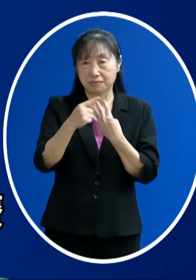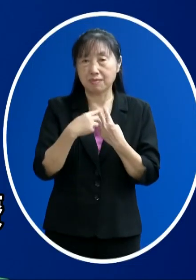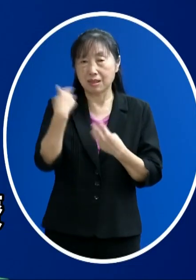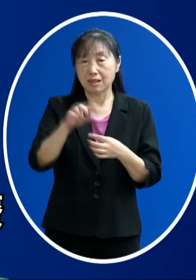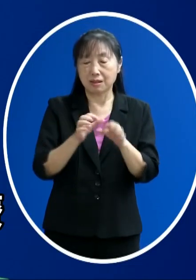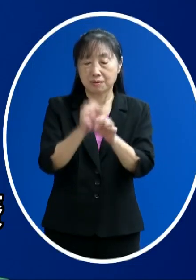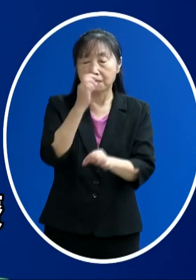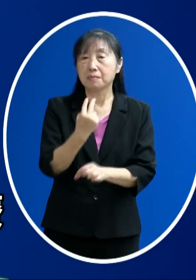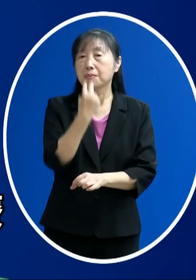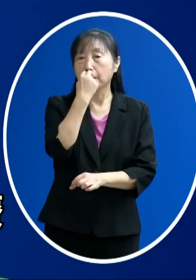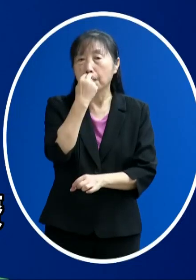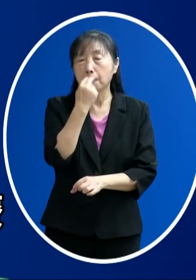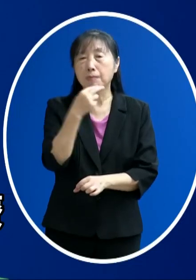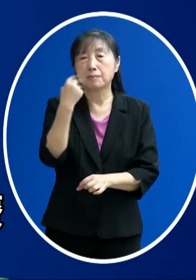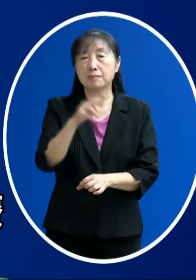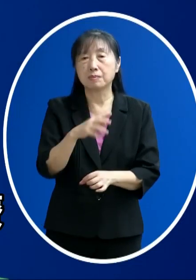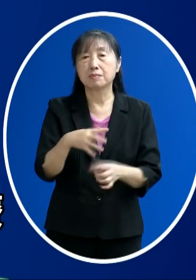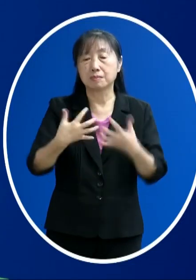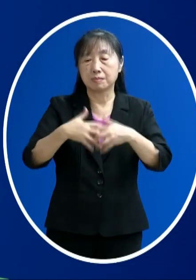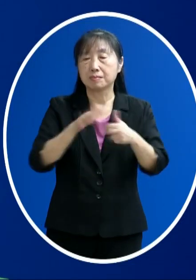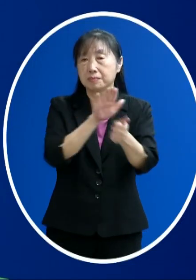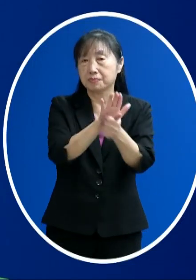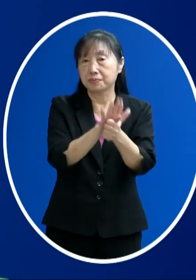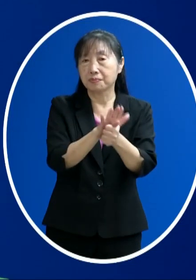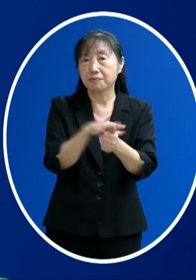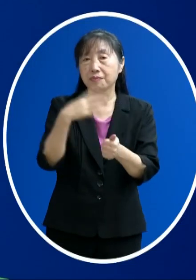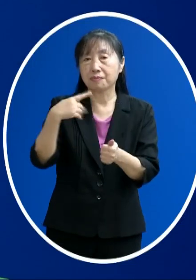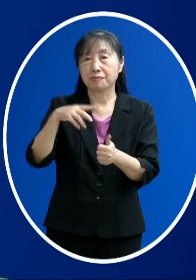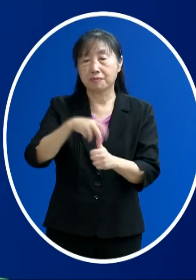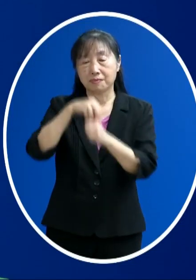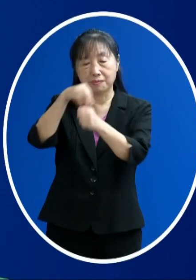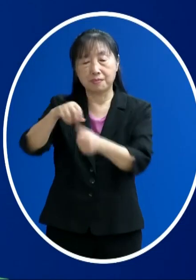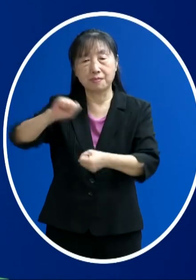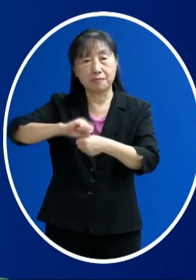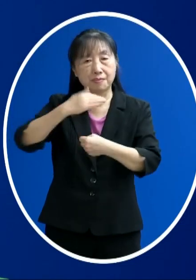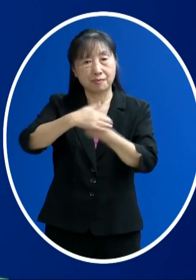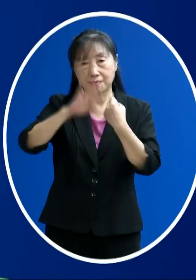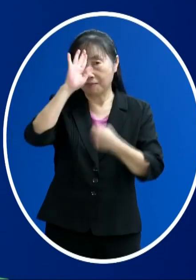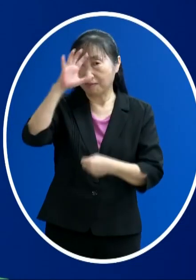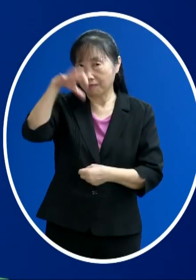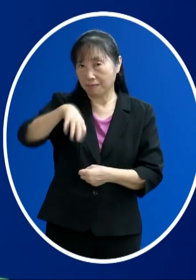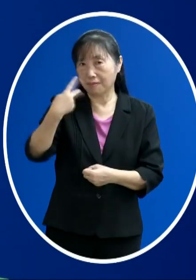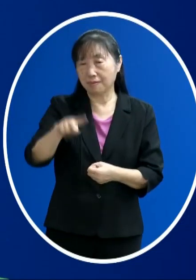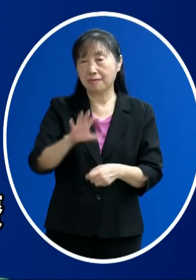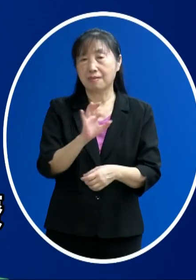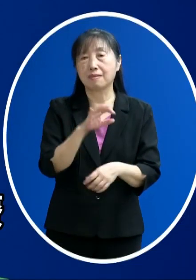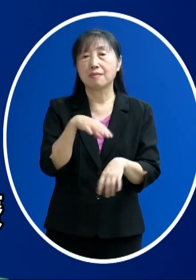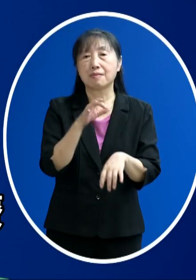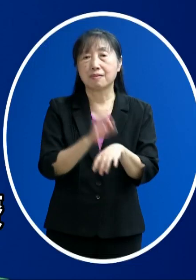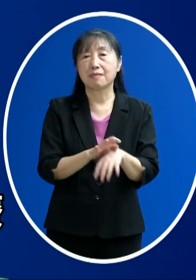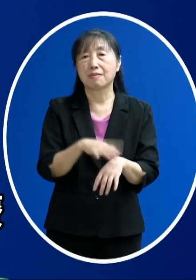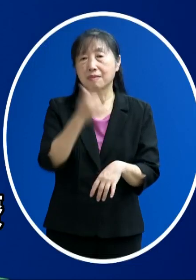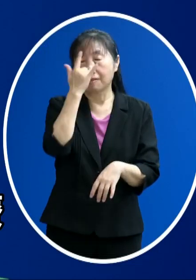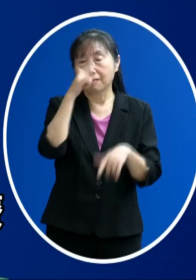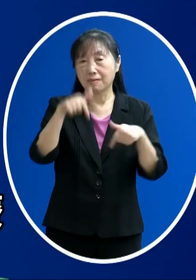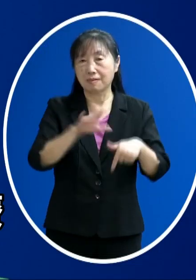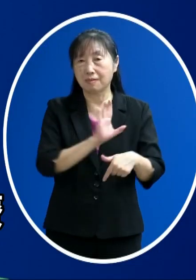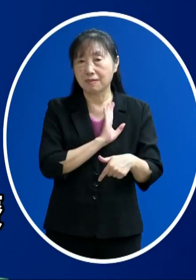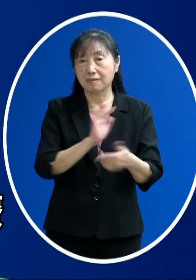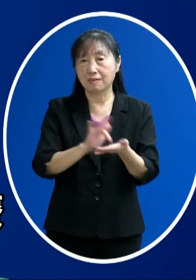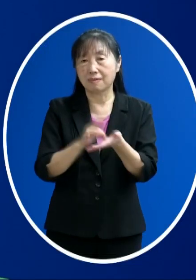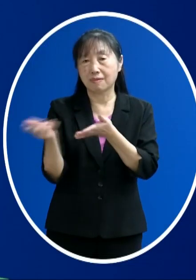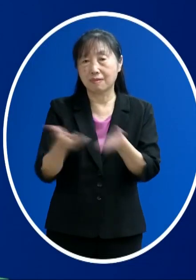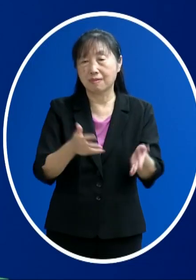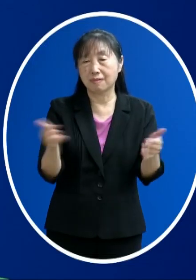管接受呼吸器的治疗，然后住到加护病房去，同时也有使用瑞德西韦跟类固醇的药物来